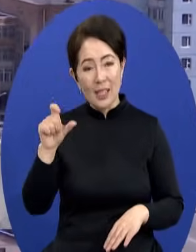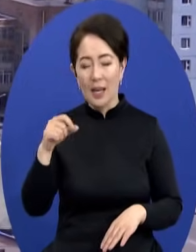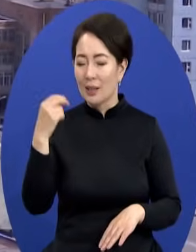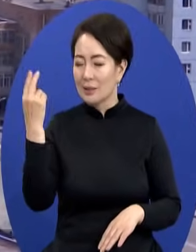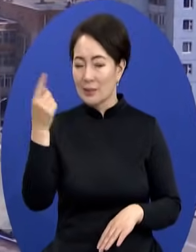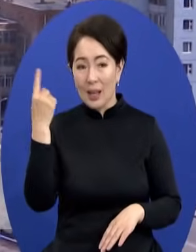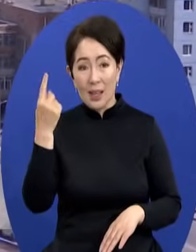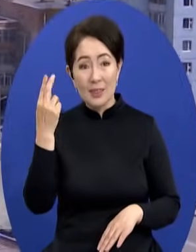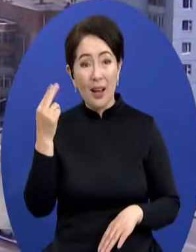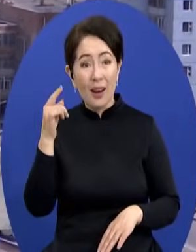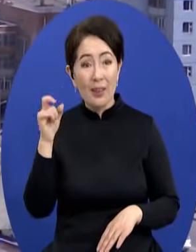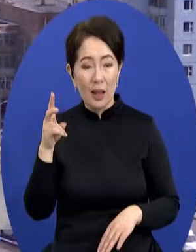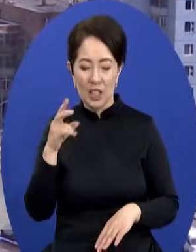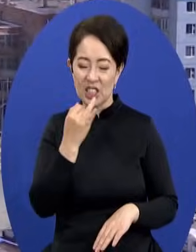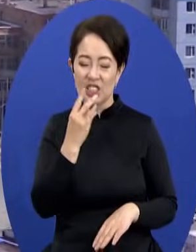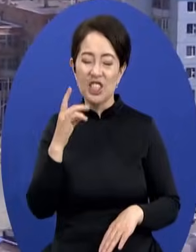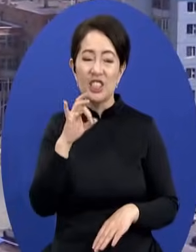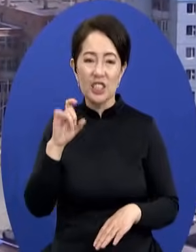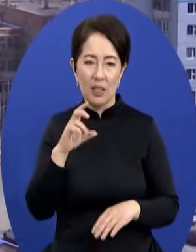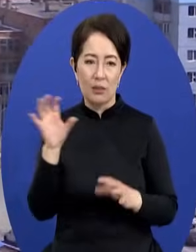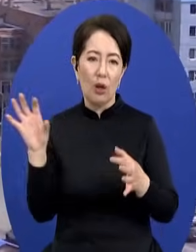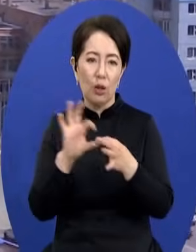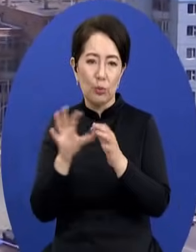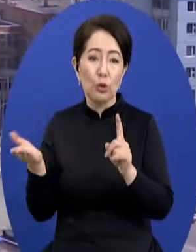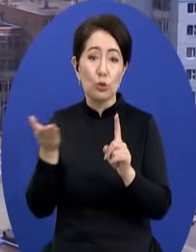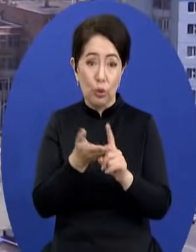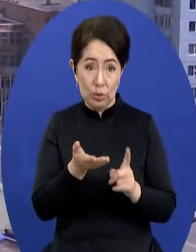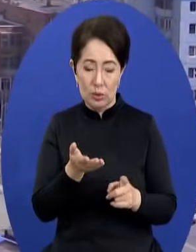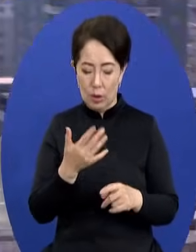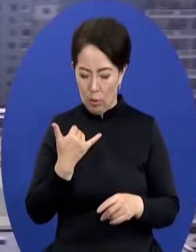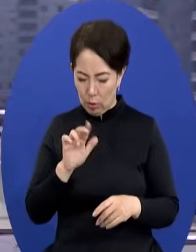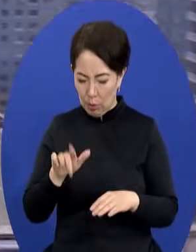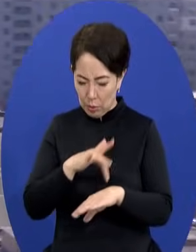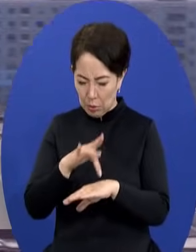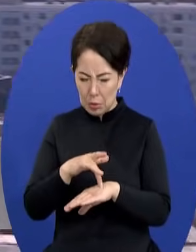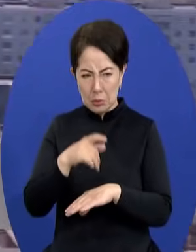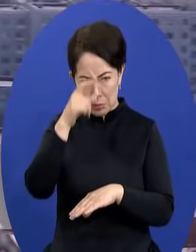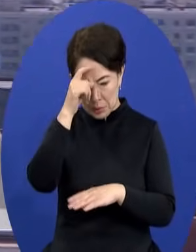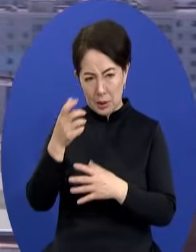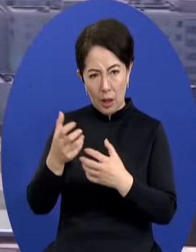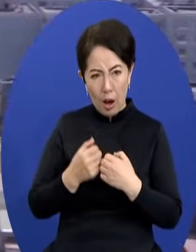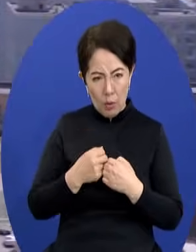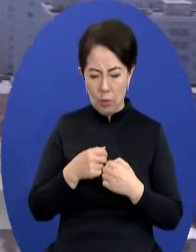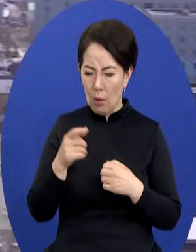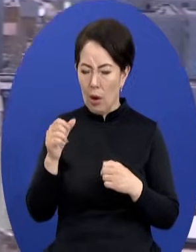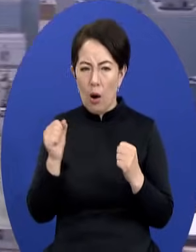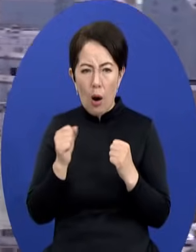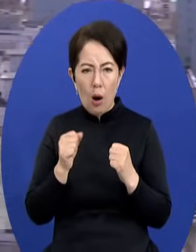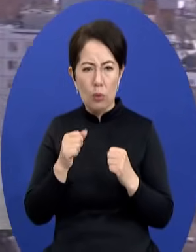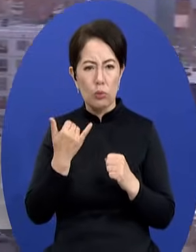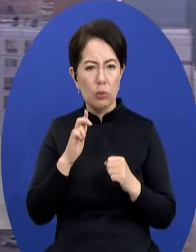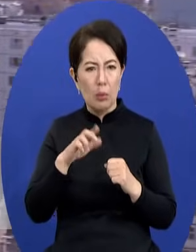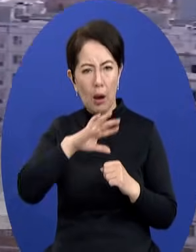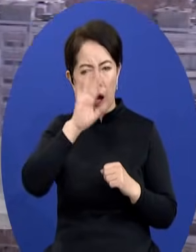компаниг нийслэлийн харьяанд шилжүүлэхээр тусгасан байна. Тэднийг хотын мэдлэлд шилжүүлснээр өвлийн оргил ачааллын үед нийслэлчүүд